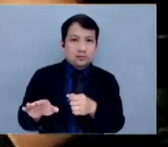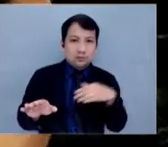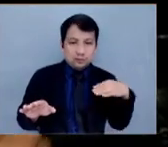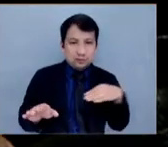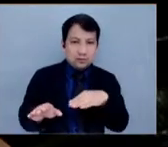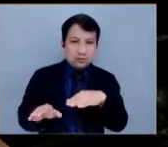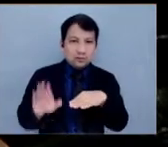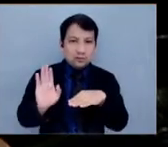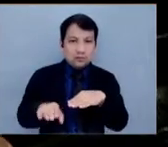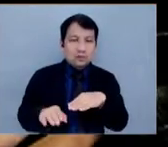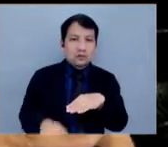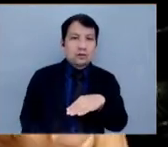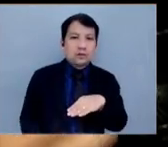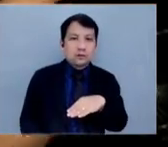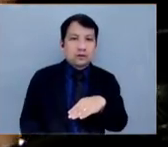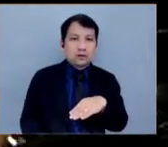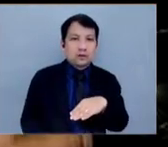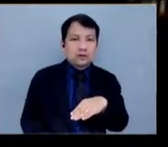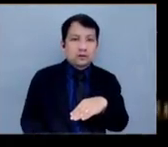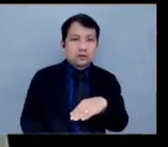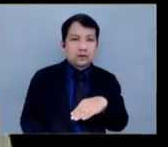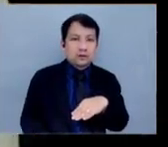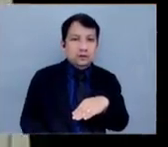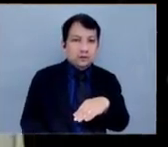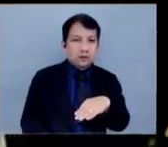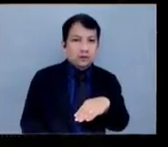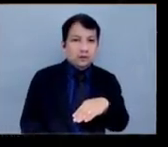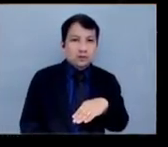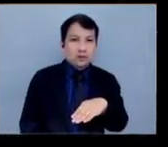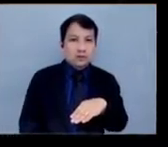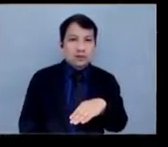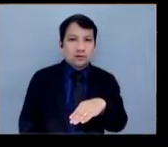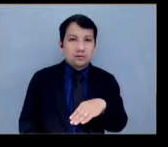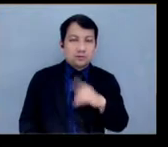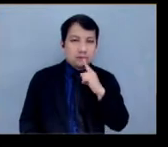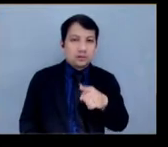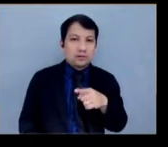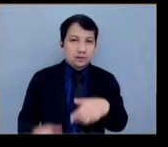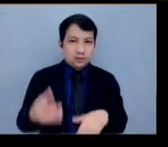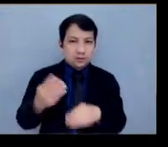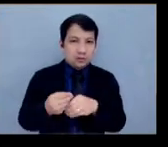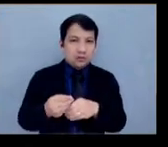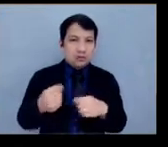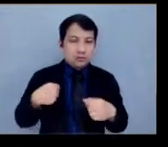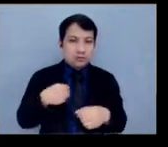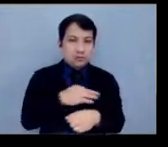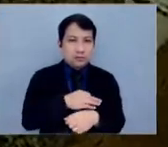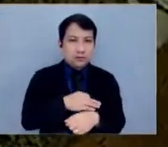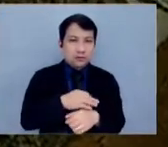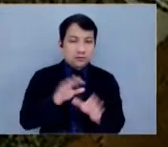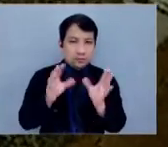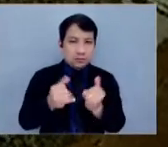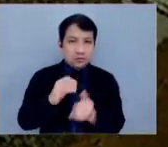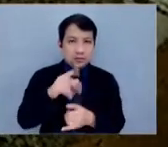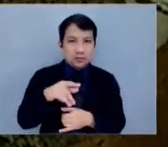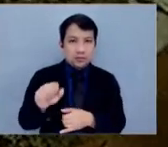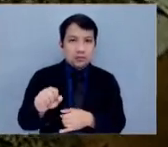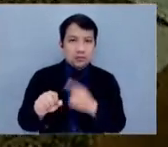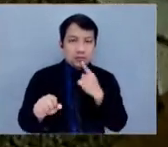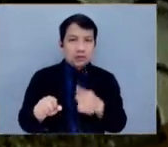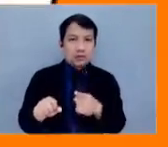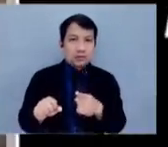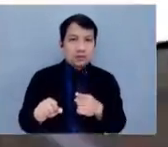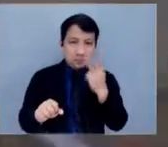Ngayon, biglang isang tumag. Sinigundahan yan ng mga tauhan ng barangay Apolonio Samson na nakita